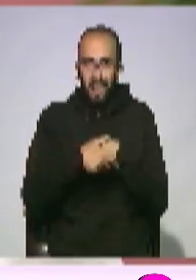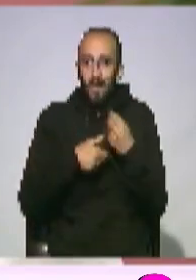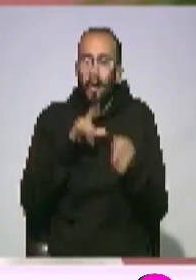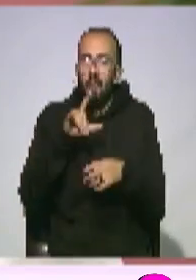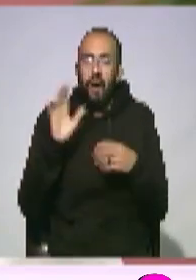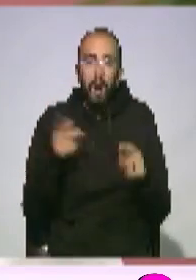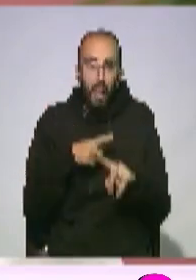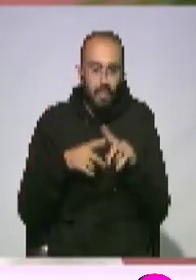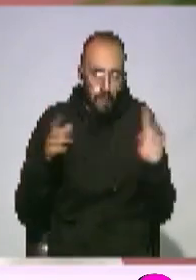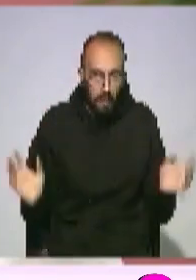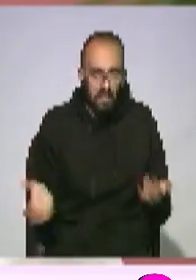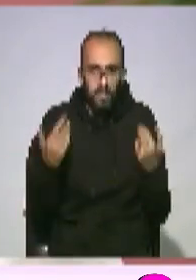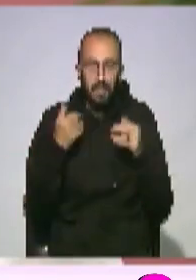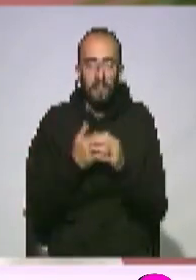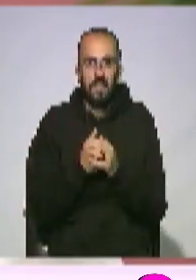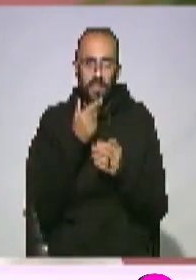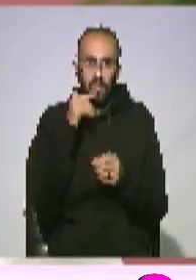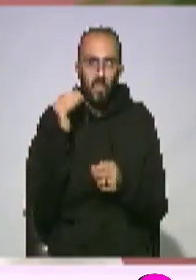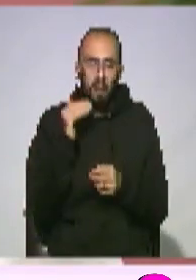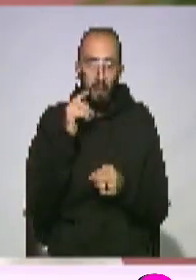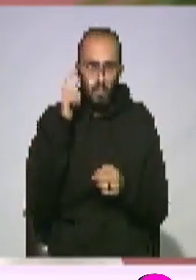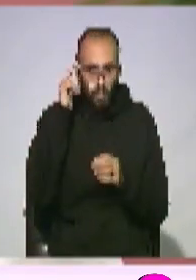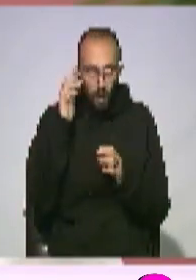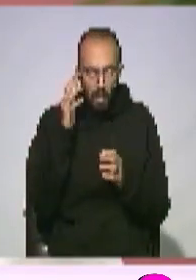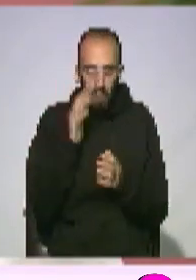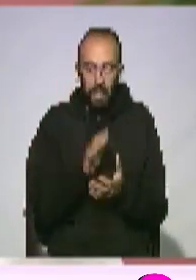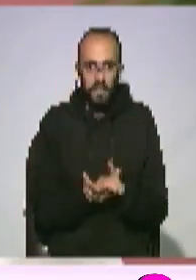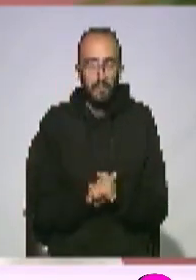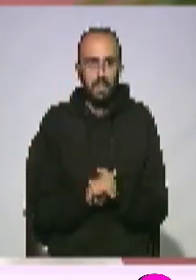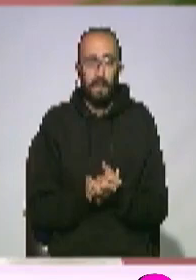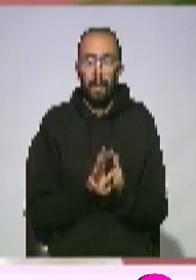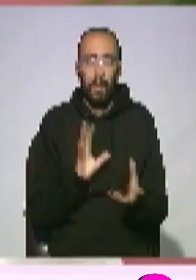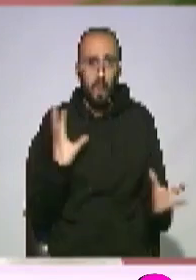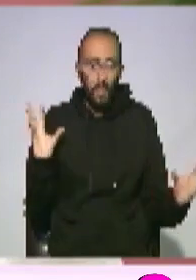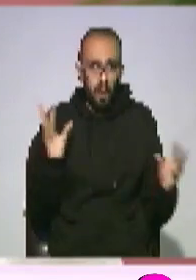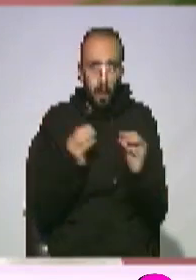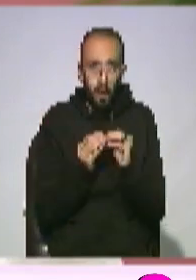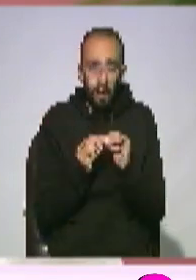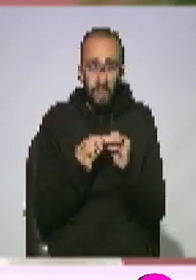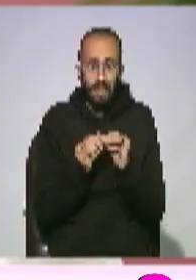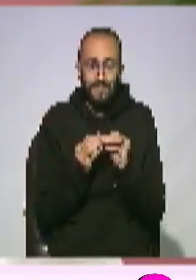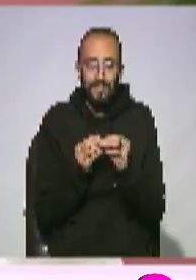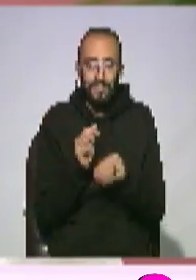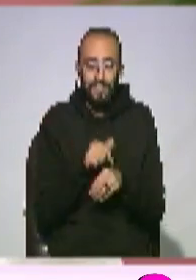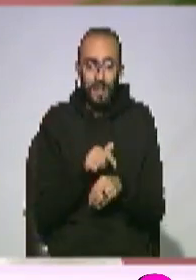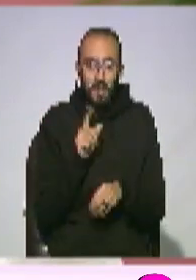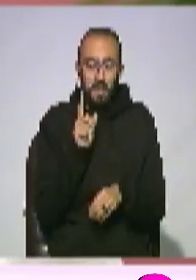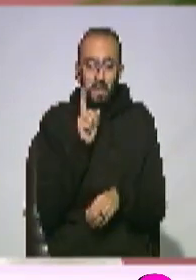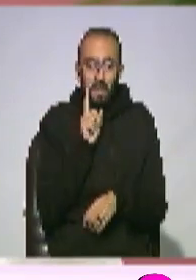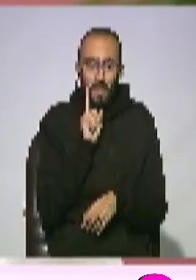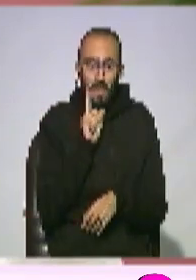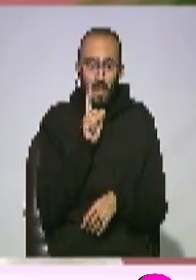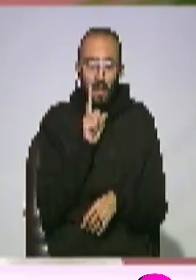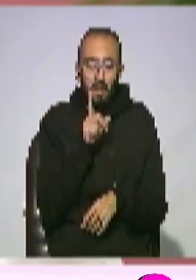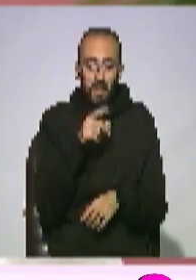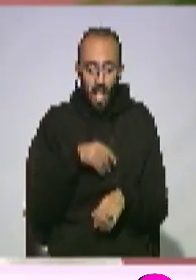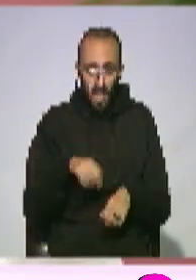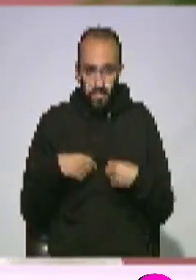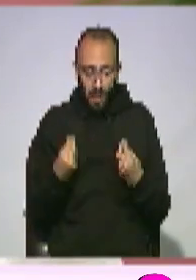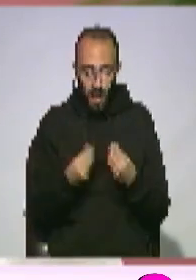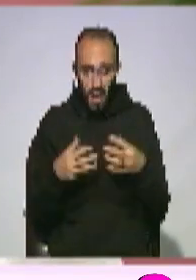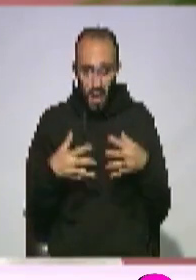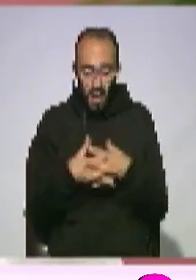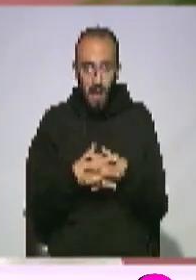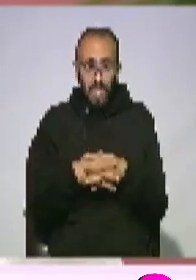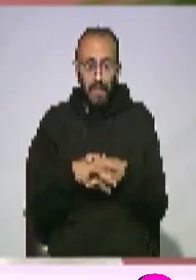عاطفيه خاطئه في سن المراهقه وما بعد، كل دي امور بتخرج لما نلاقي الام خاصه المقيمين مع بعض. يعني في ناس تقول